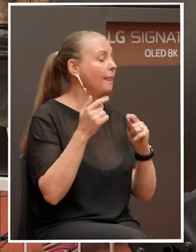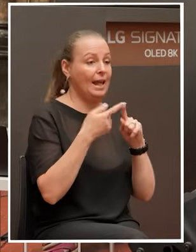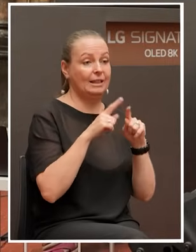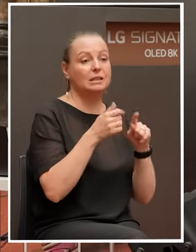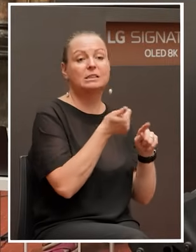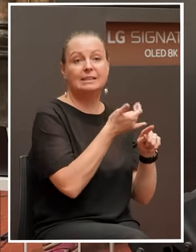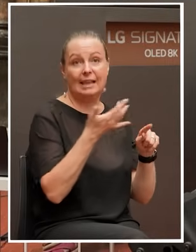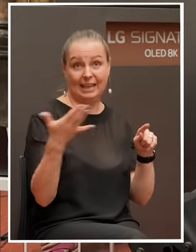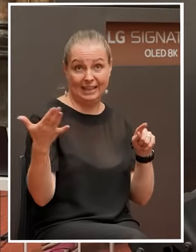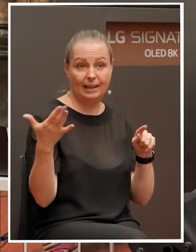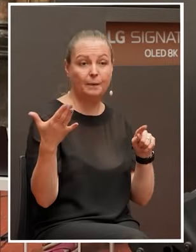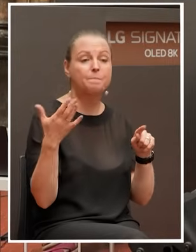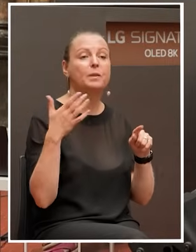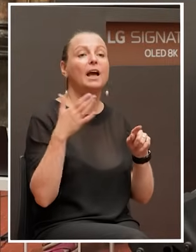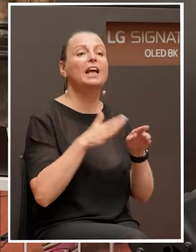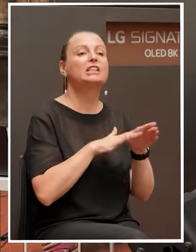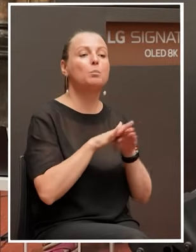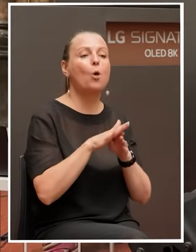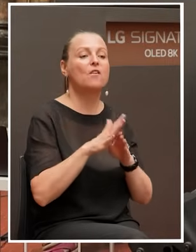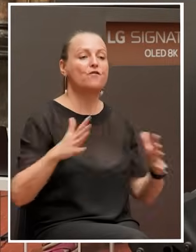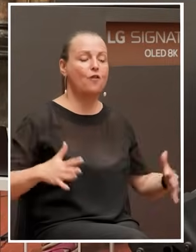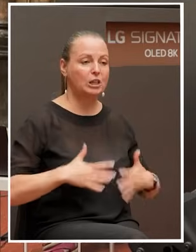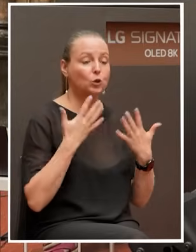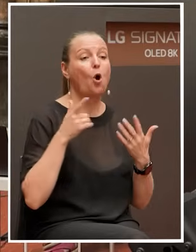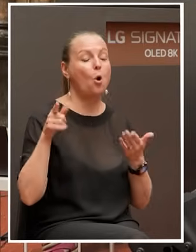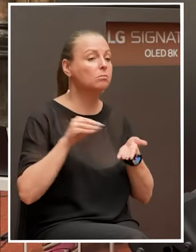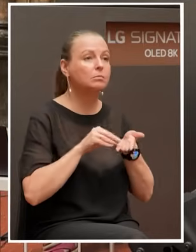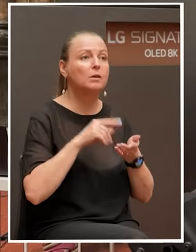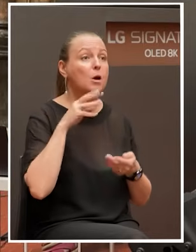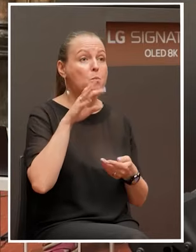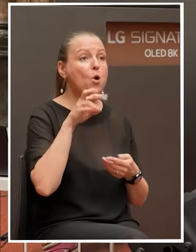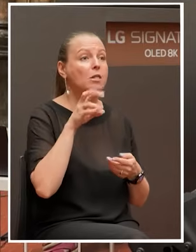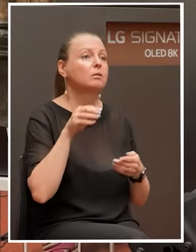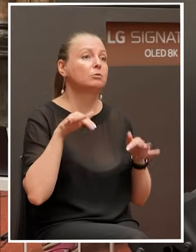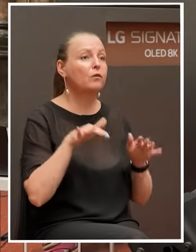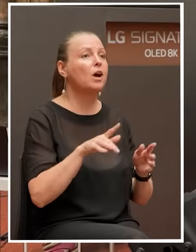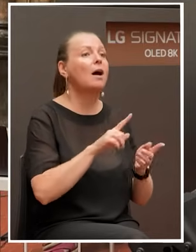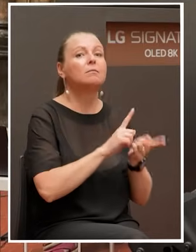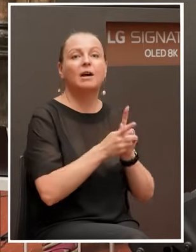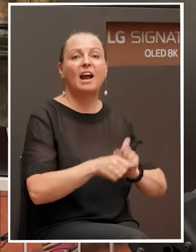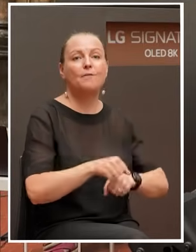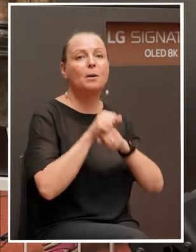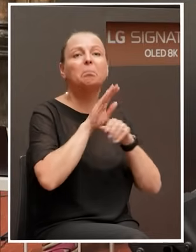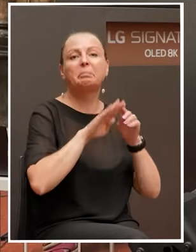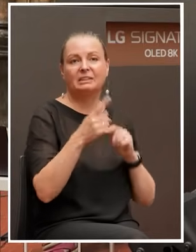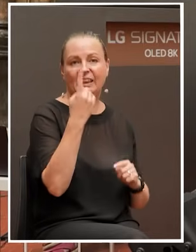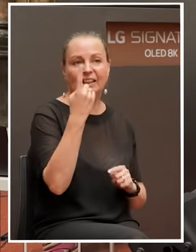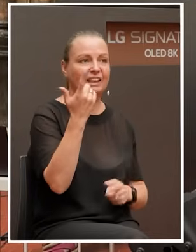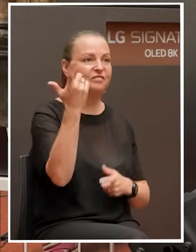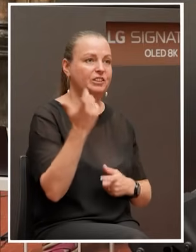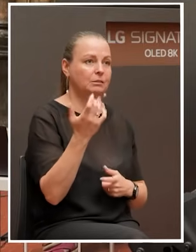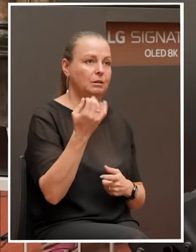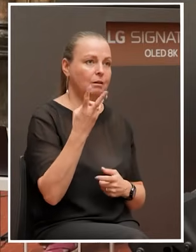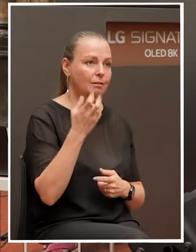серии, исполненную восторга, где он говорил, что Моне совершил революцию без единого выстрела и призывал президента